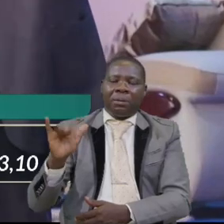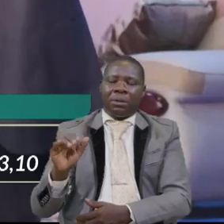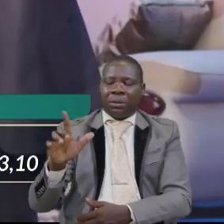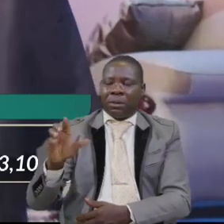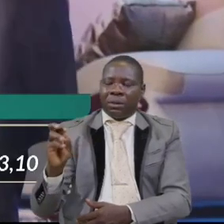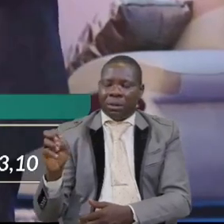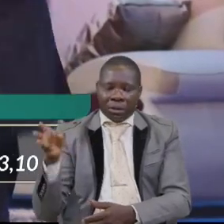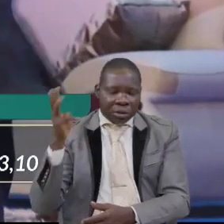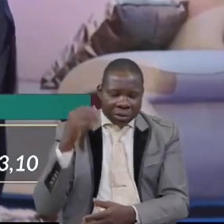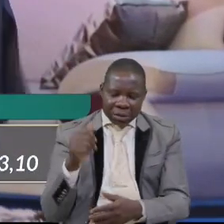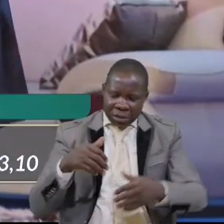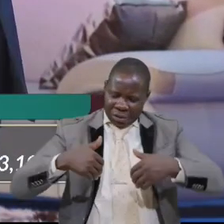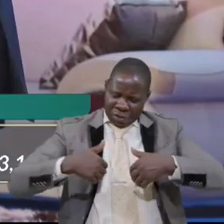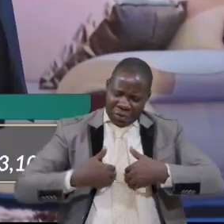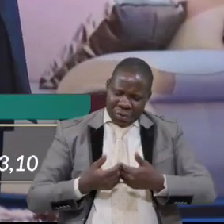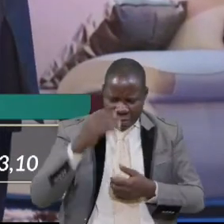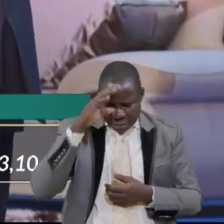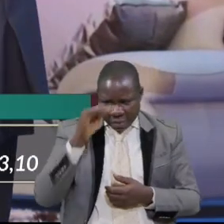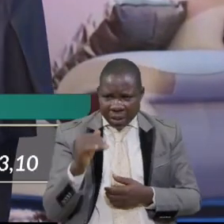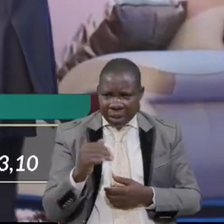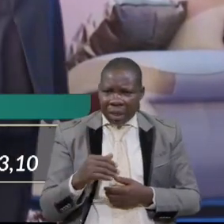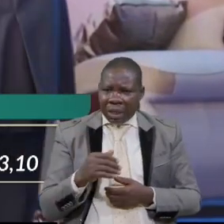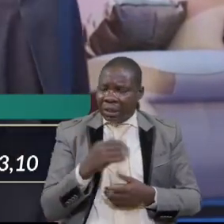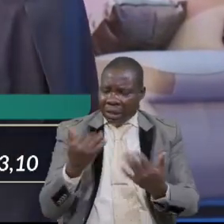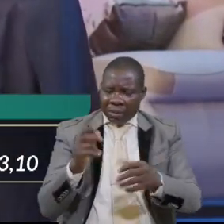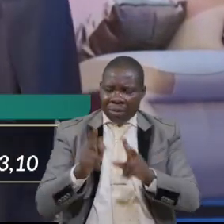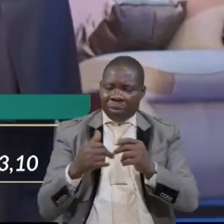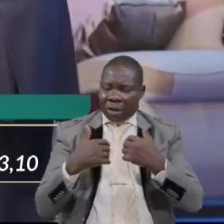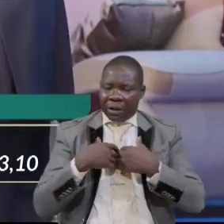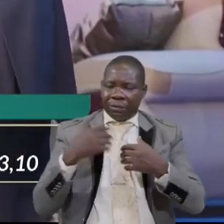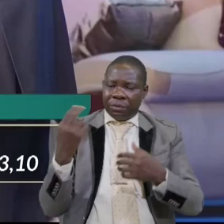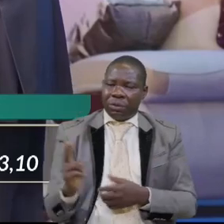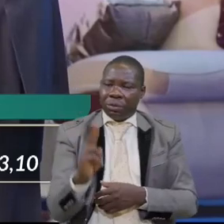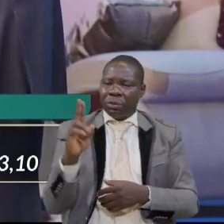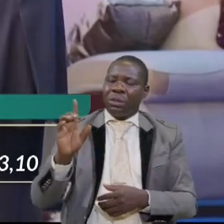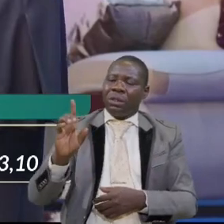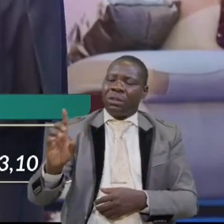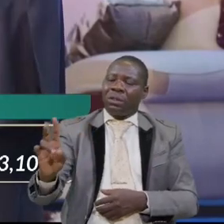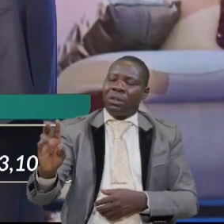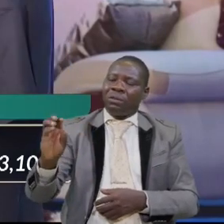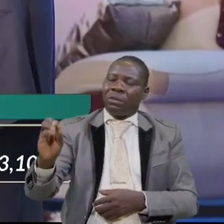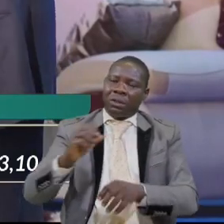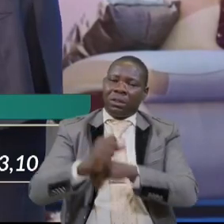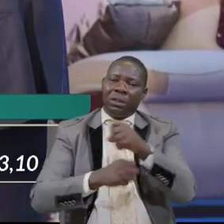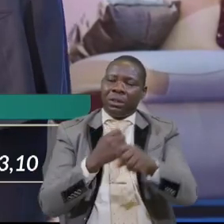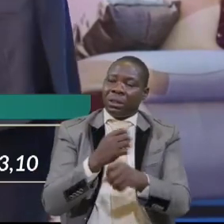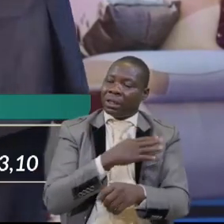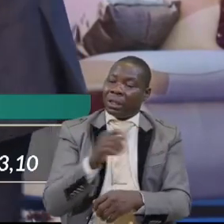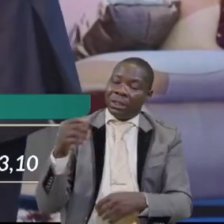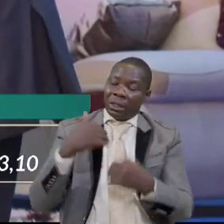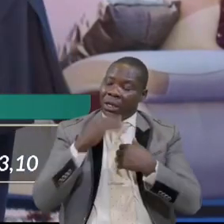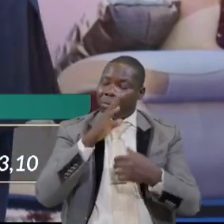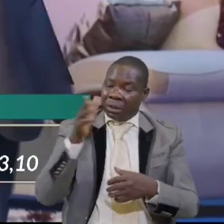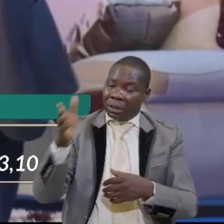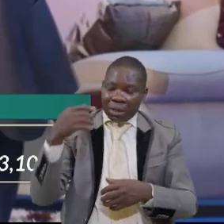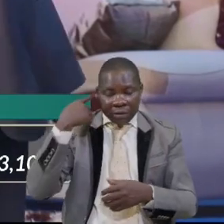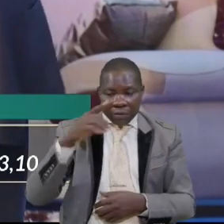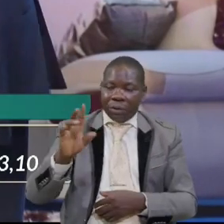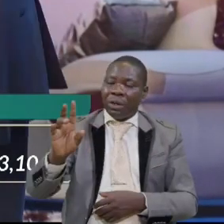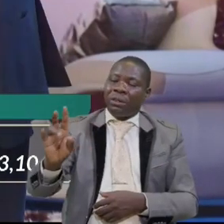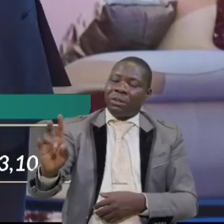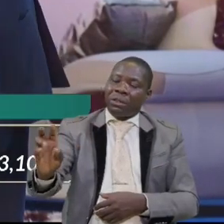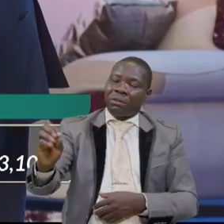avaient passé 70 ans. Et Daniel était en Babylone depuis 70 ans.